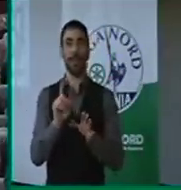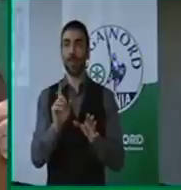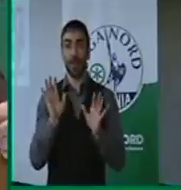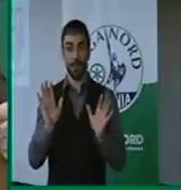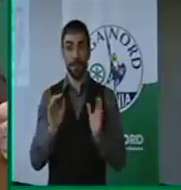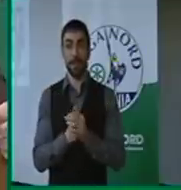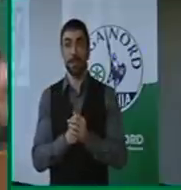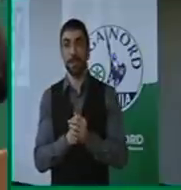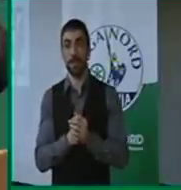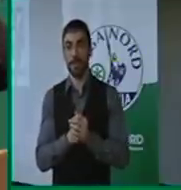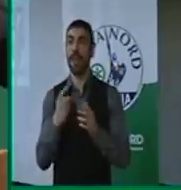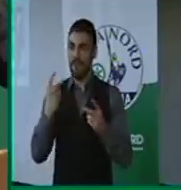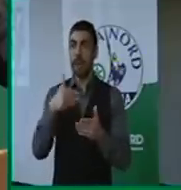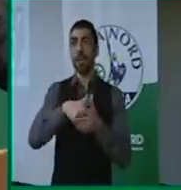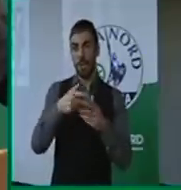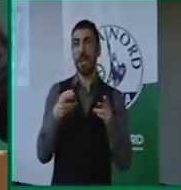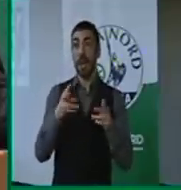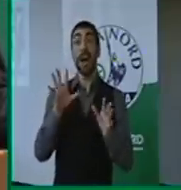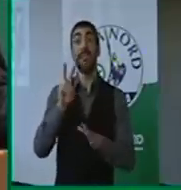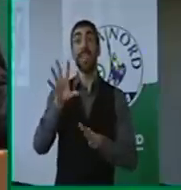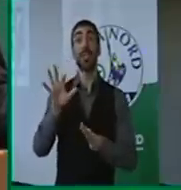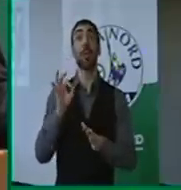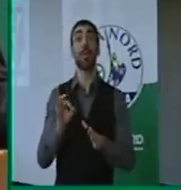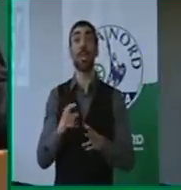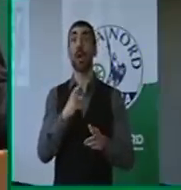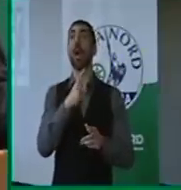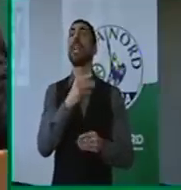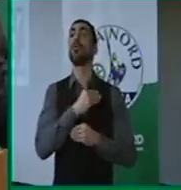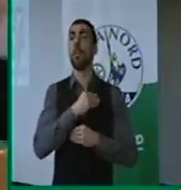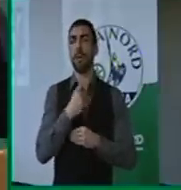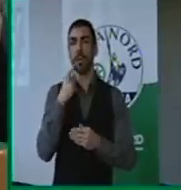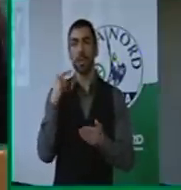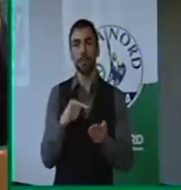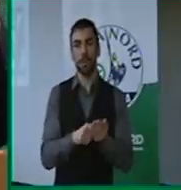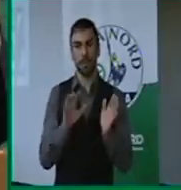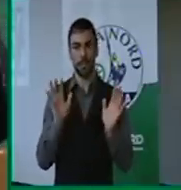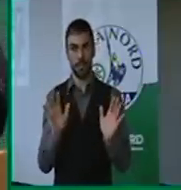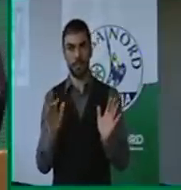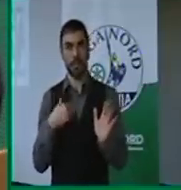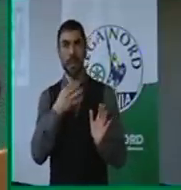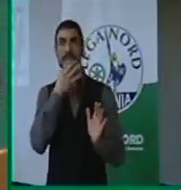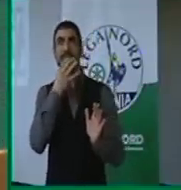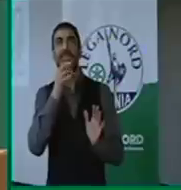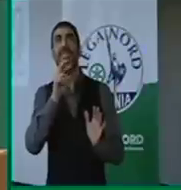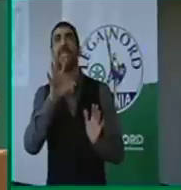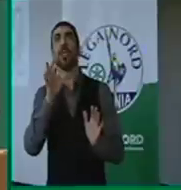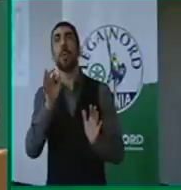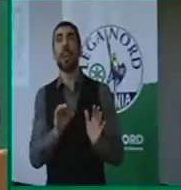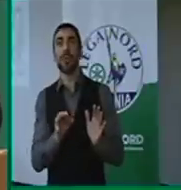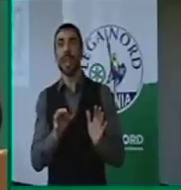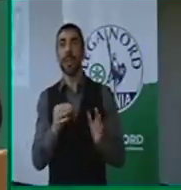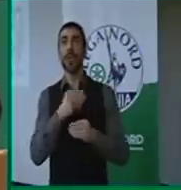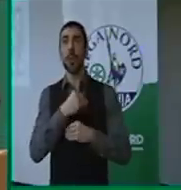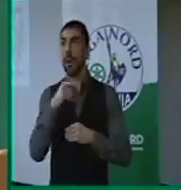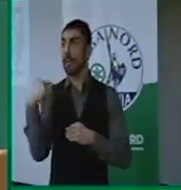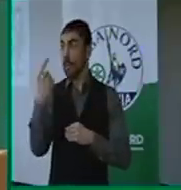innanzitutto avrà anche tagliato gli stipendi ma il 25% di disoccupazione ce l'hanno ancora e non so se abbiamo idea di cosa sia il 25%